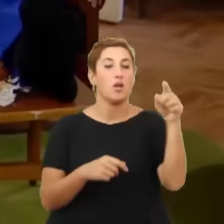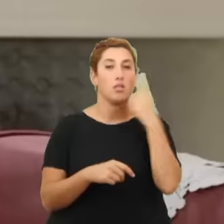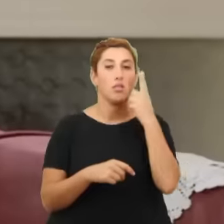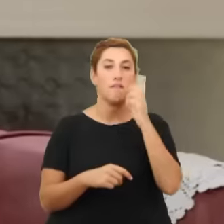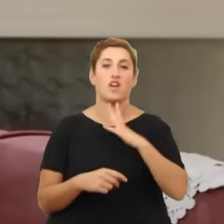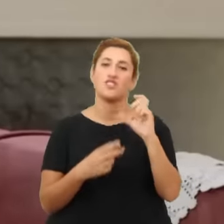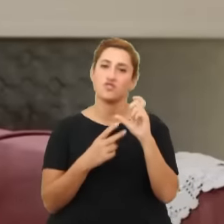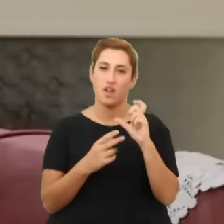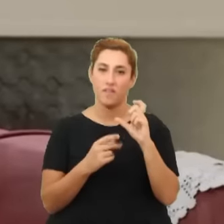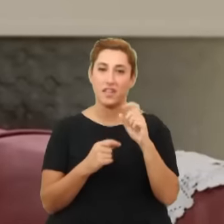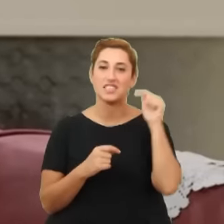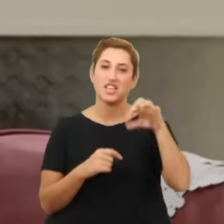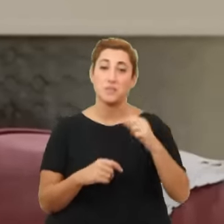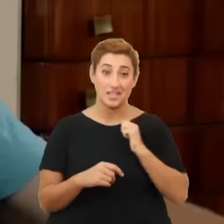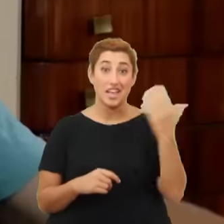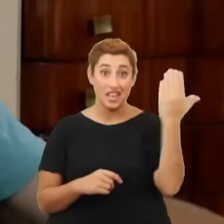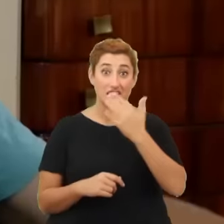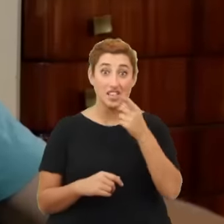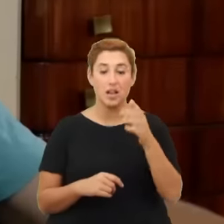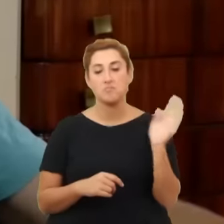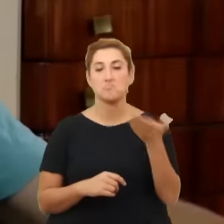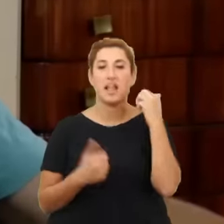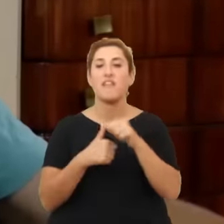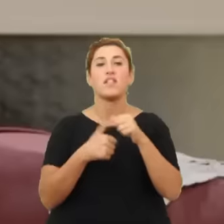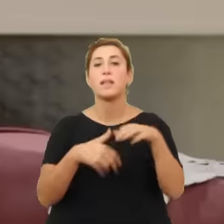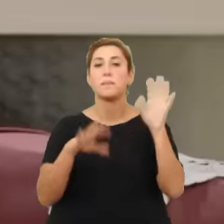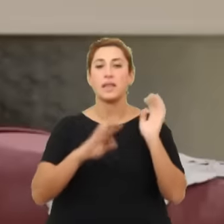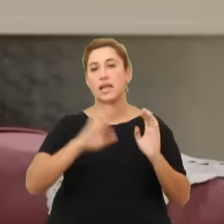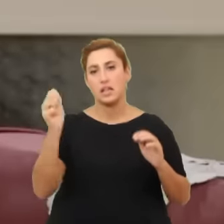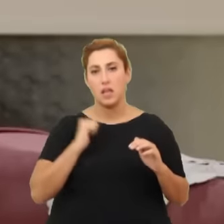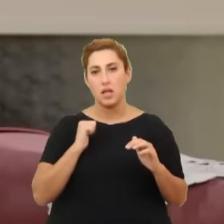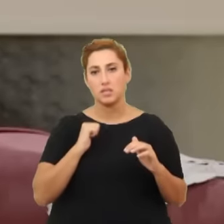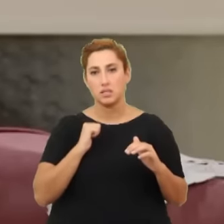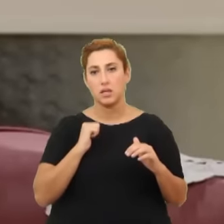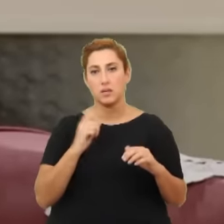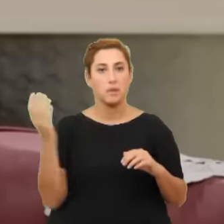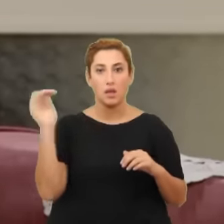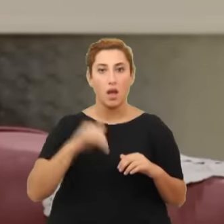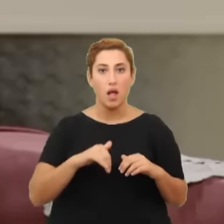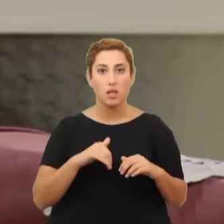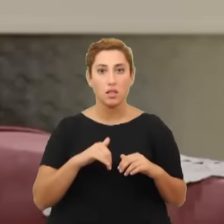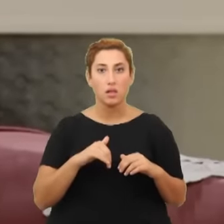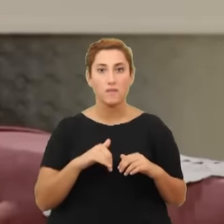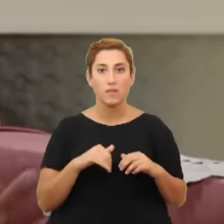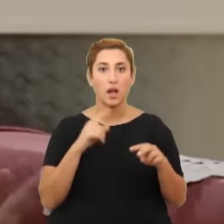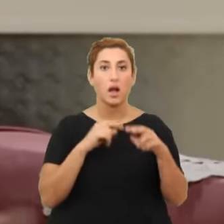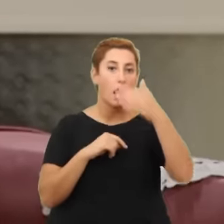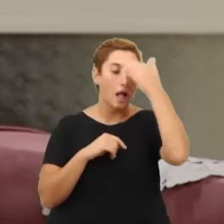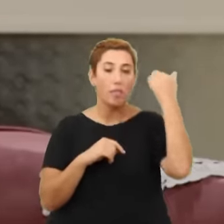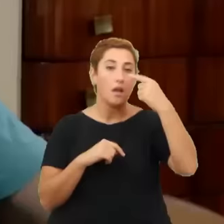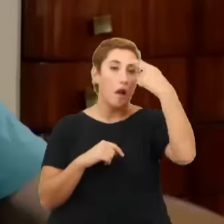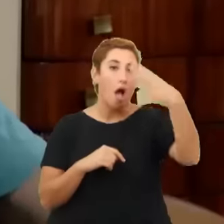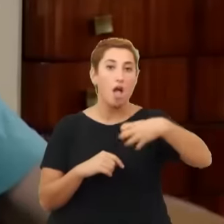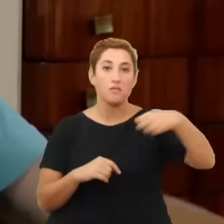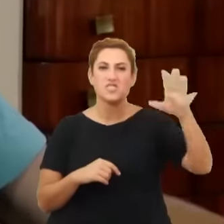nişanlıydı Çatatay. Sen şimdi askere gideceksin ya. Farz et ki evlenmedin. Gittin askere, bir geldin. Kaderi